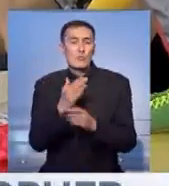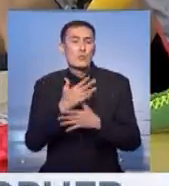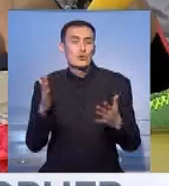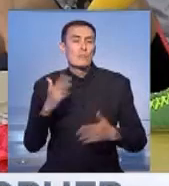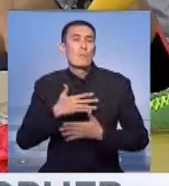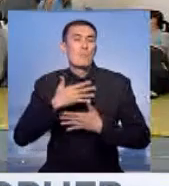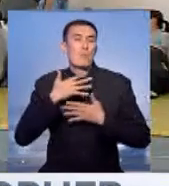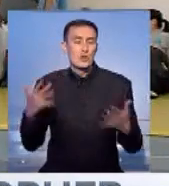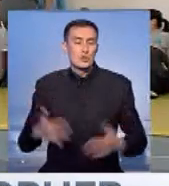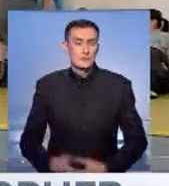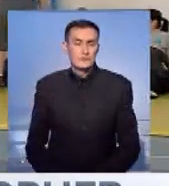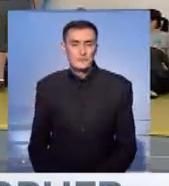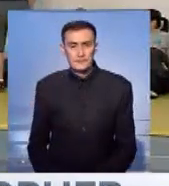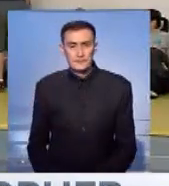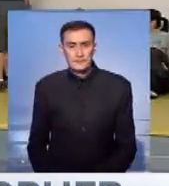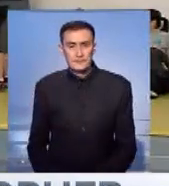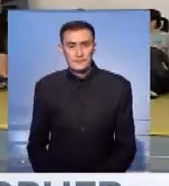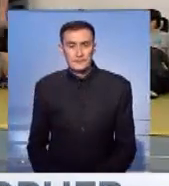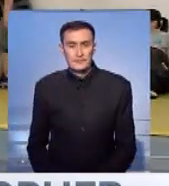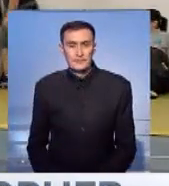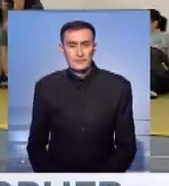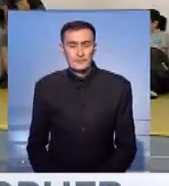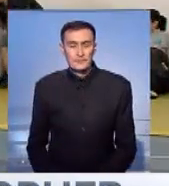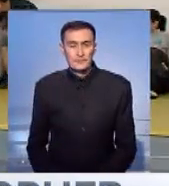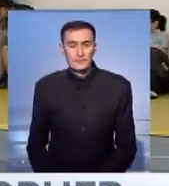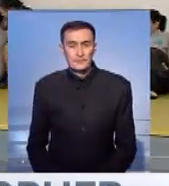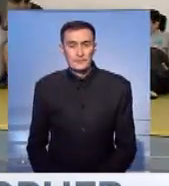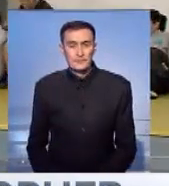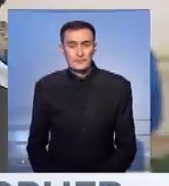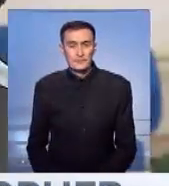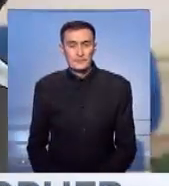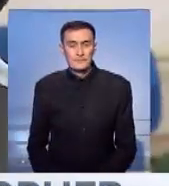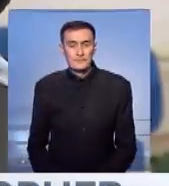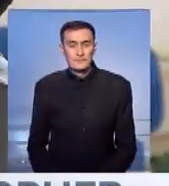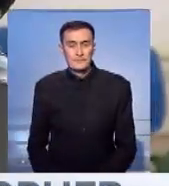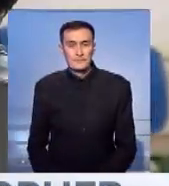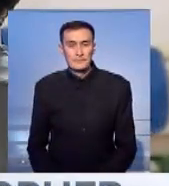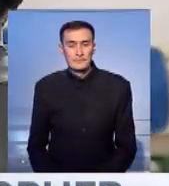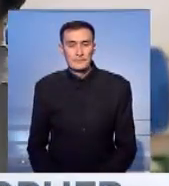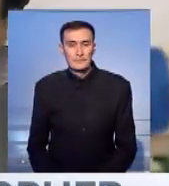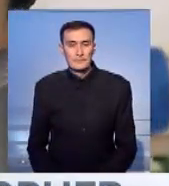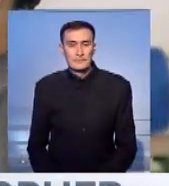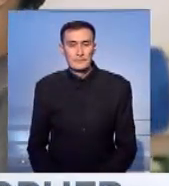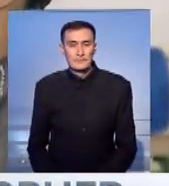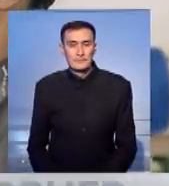больше. Лариса Гречихина, Наурыз Базаров, Жандос Битабаров, Хабар 24, Астана.